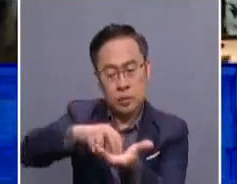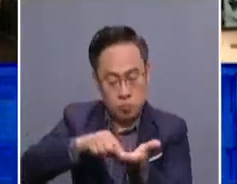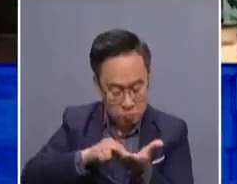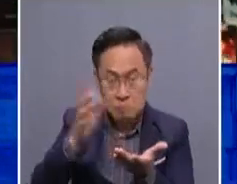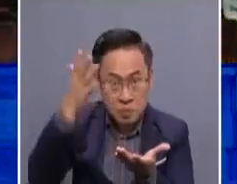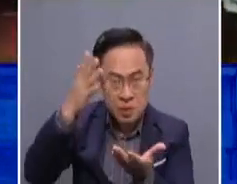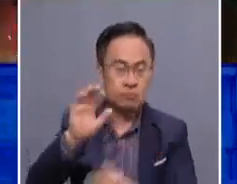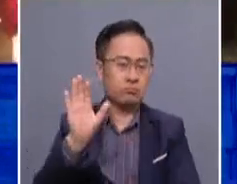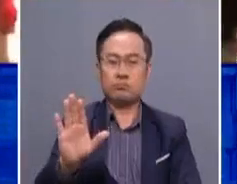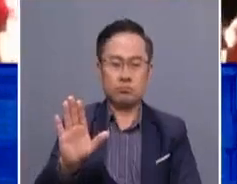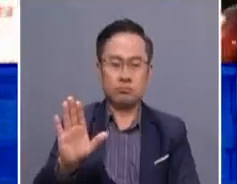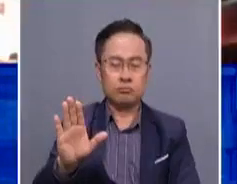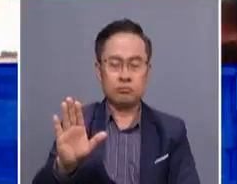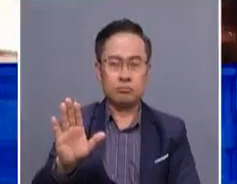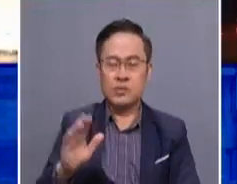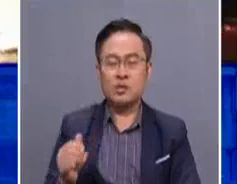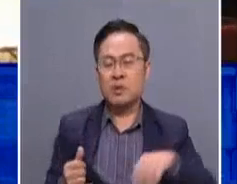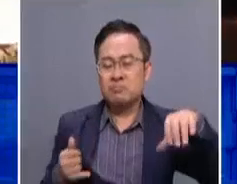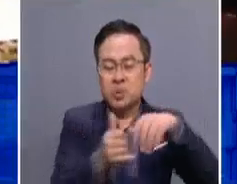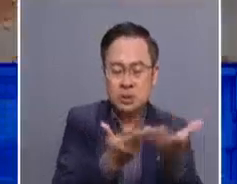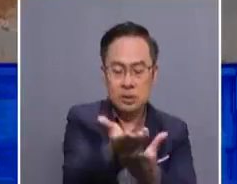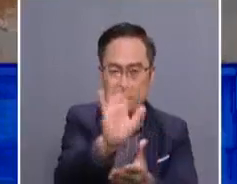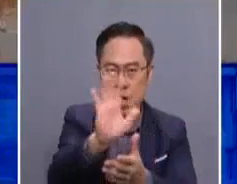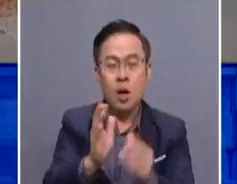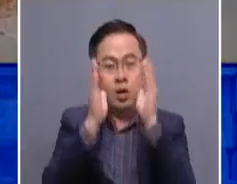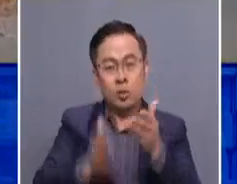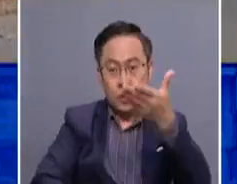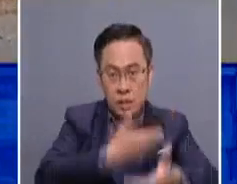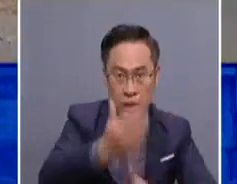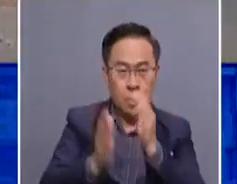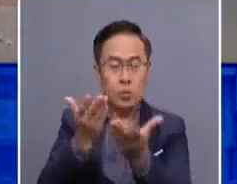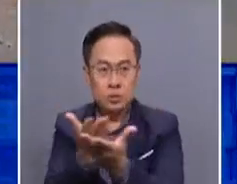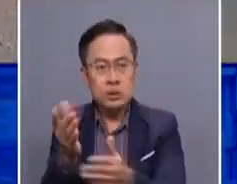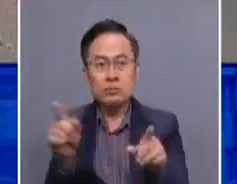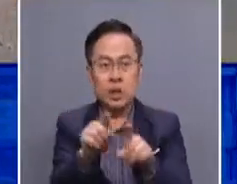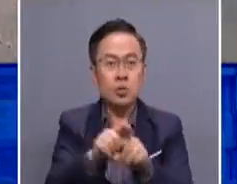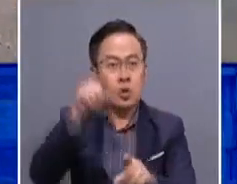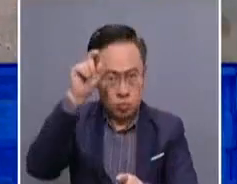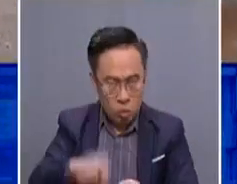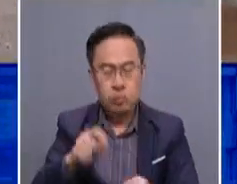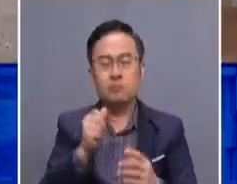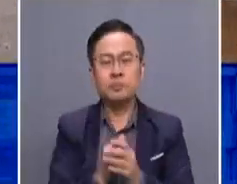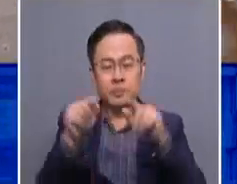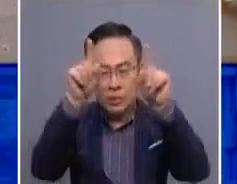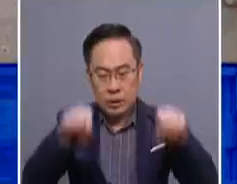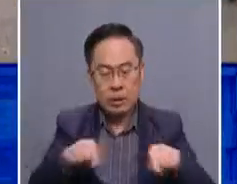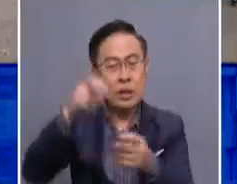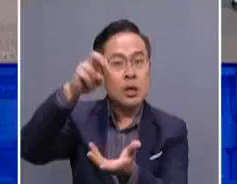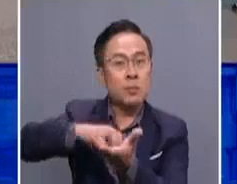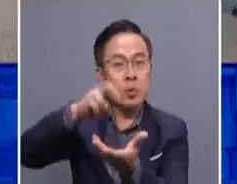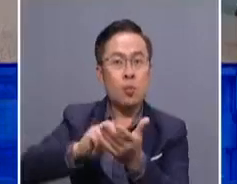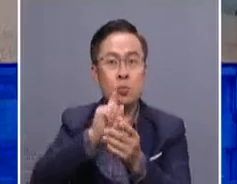นะครับซึ่งภาพรวมไม่ว่าจะเป็นผู้ซื้อหรือผู้ขายปลาเนี่ยก็ทยอยกันเข้ามาต่อเนื่องตั้งแต่ช่วงเช้าเลยนะ